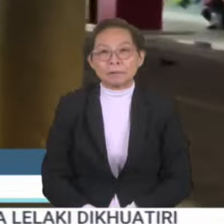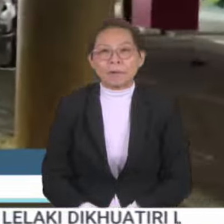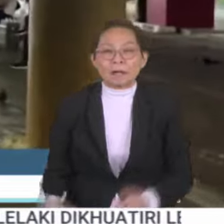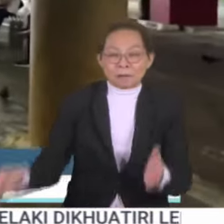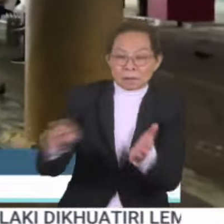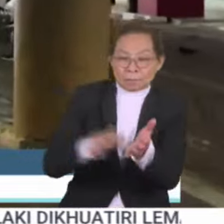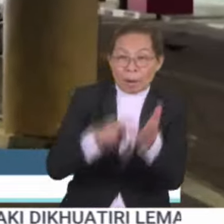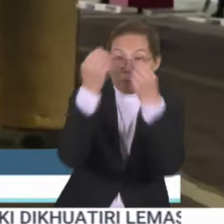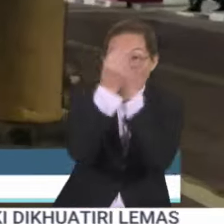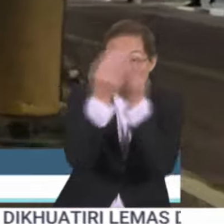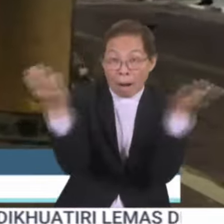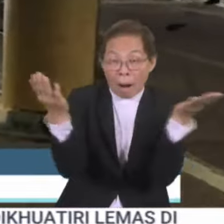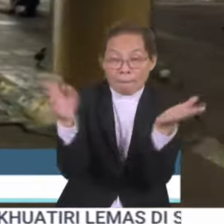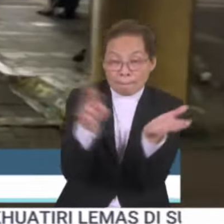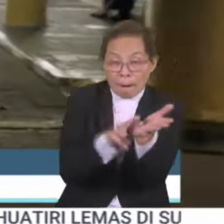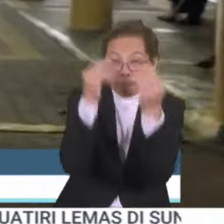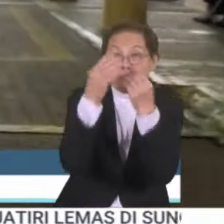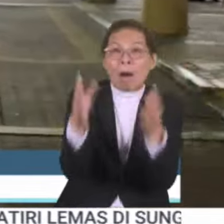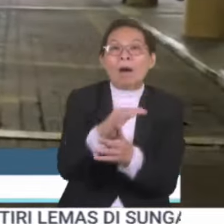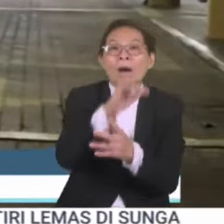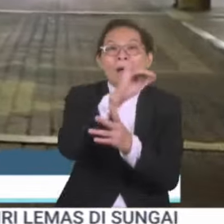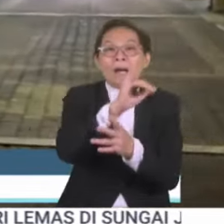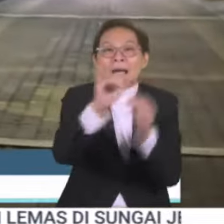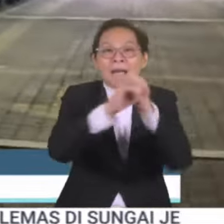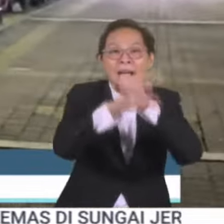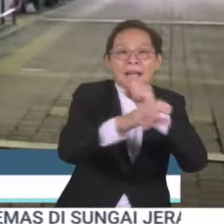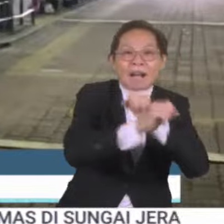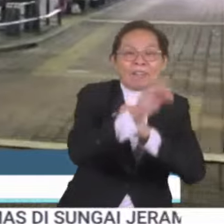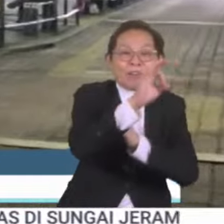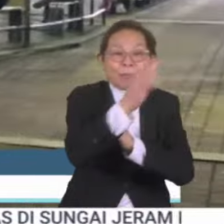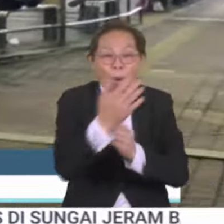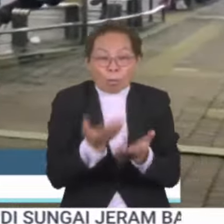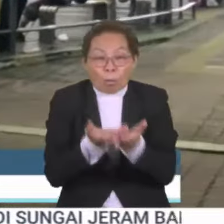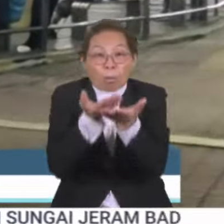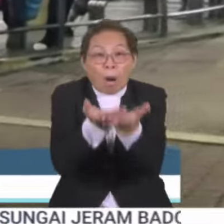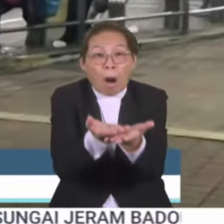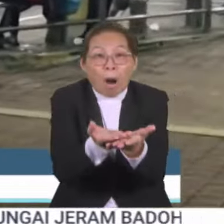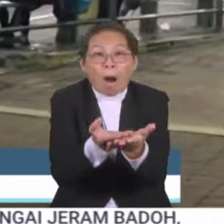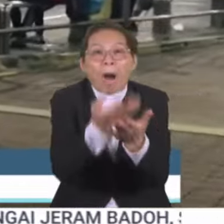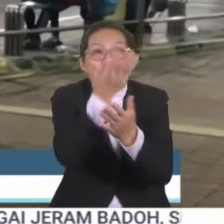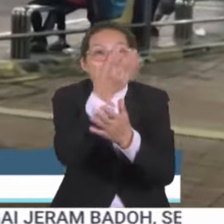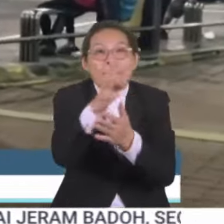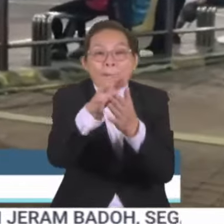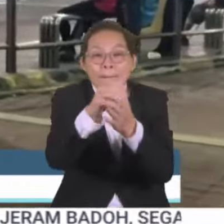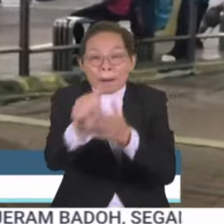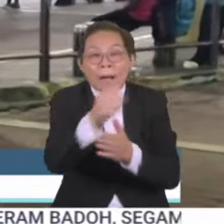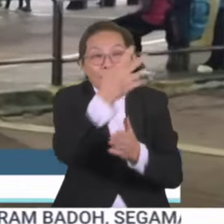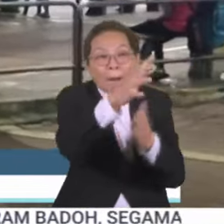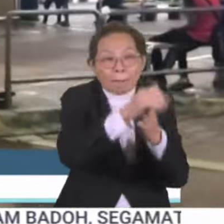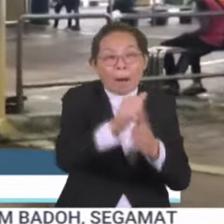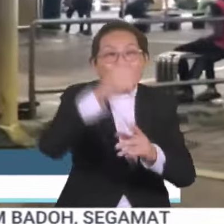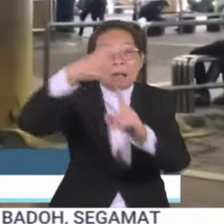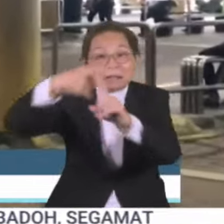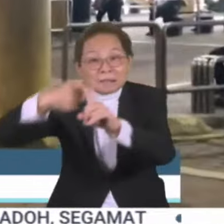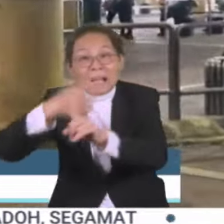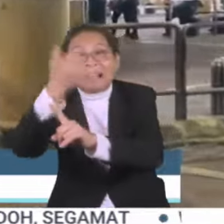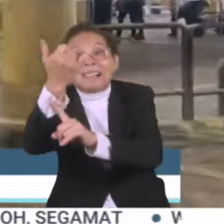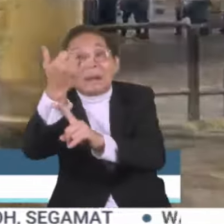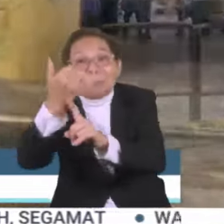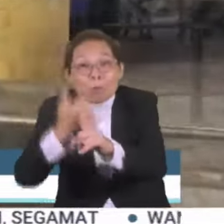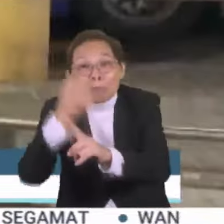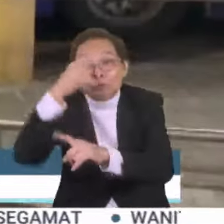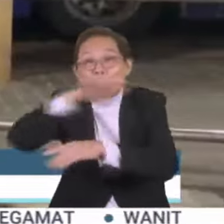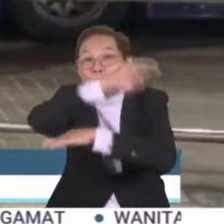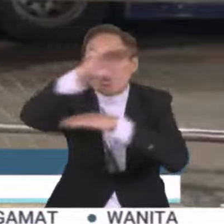Menerusi kenyataan dimaklumkan, iklan menerusi satu akaun Facebook menawarkan harga RM14 selama 6 bulan untuk